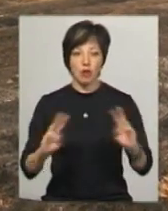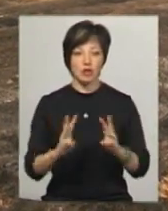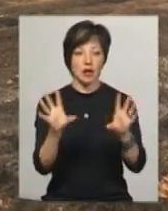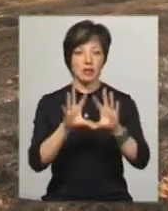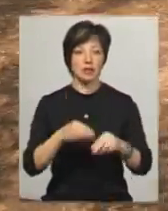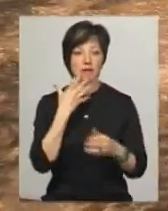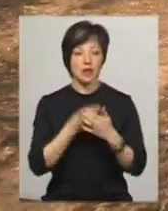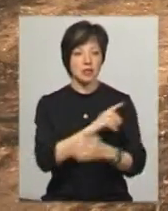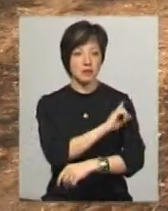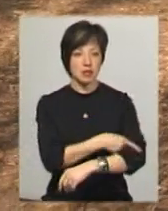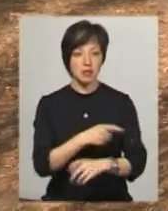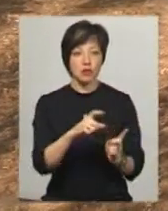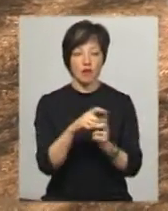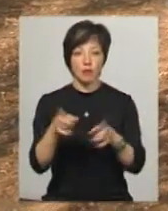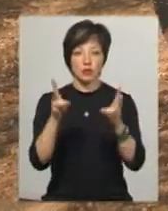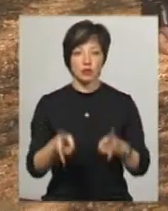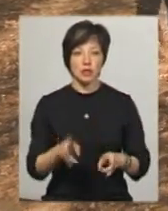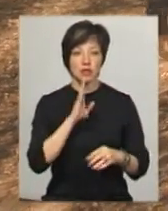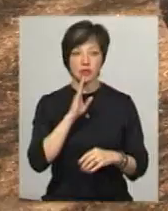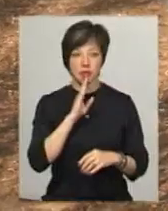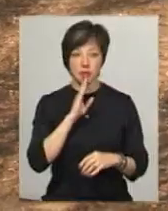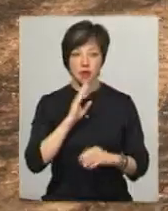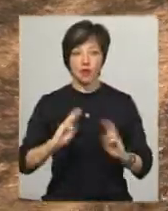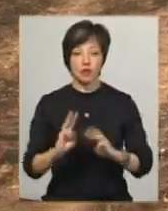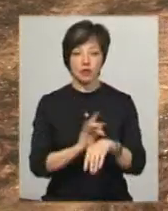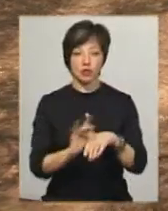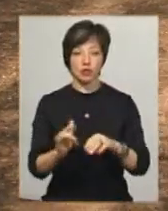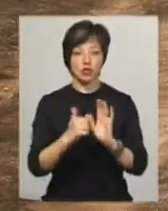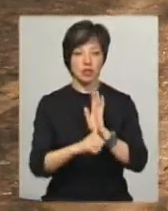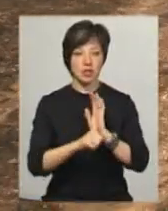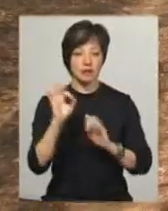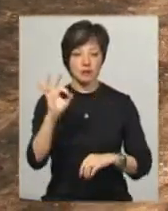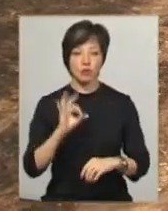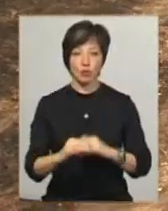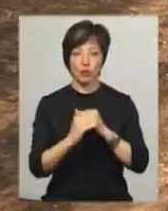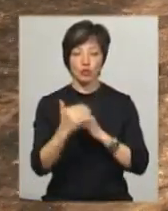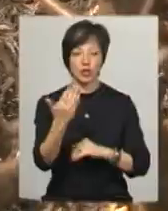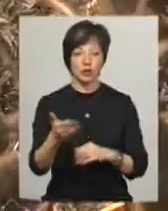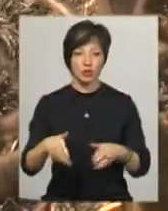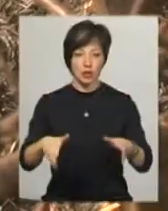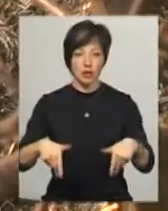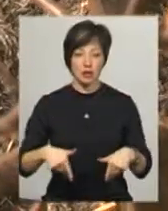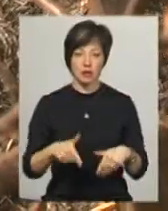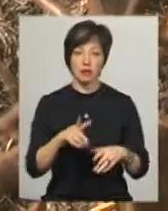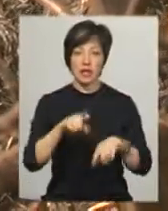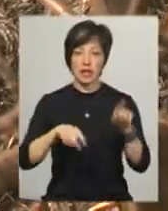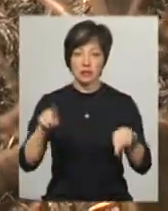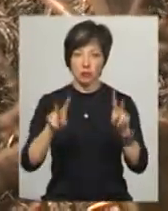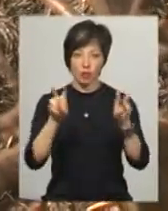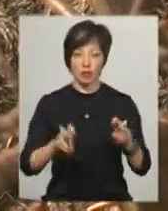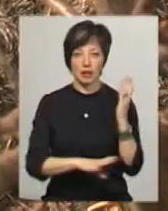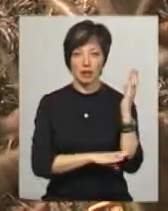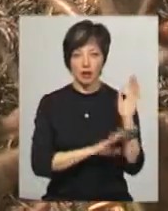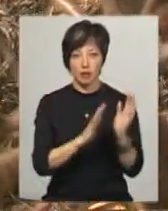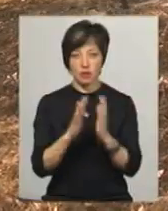власними силами. За словами постраждалої Ніни Вельської, у вогні згоріло 60% площі їхньої ділянки, де росли рідкісні породи дерев та